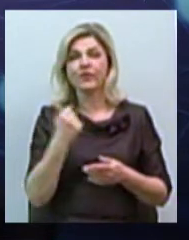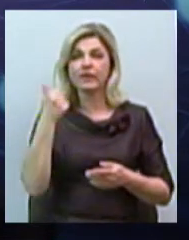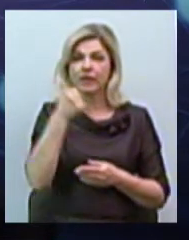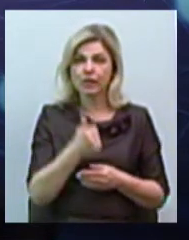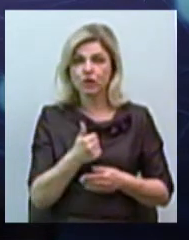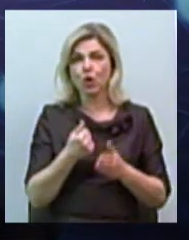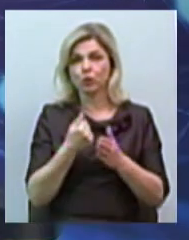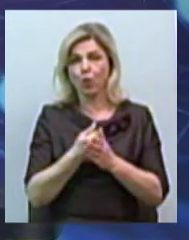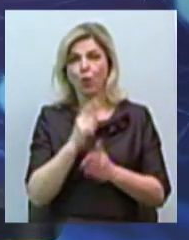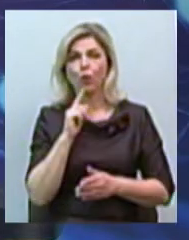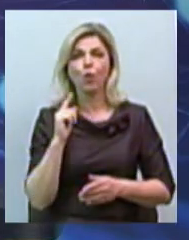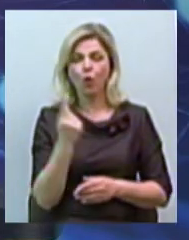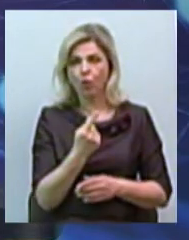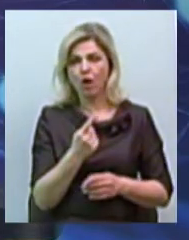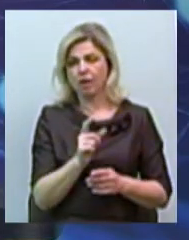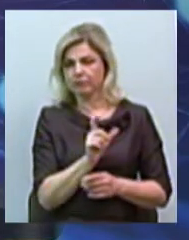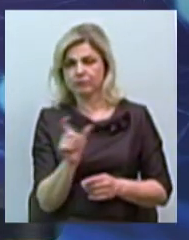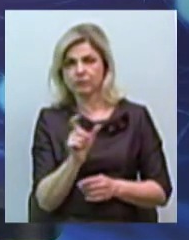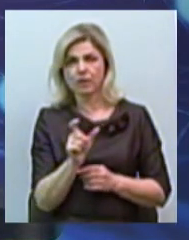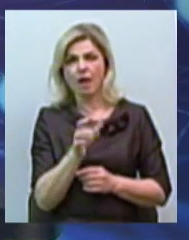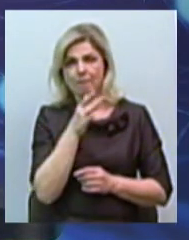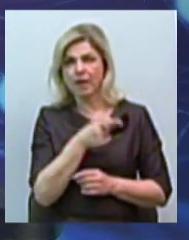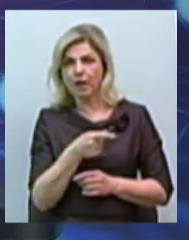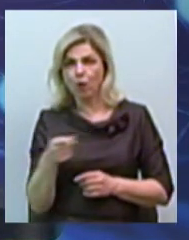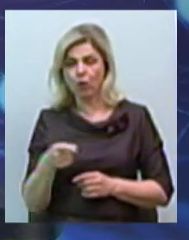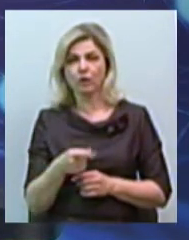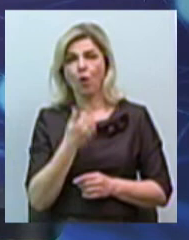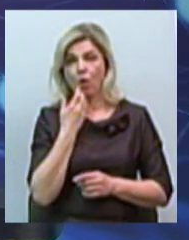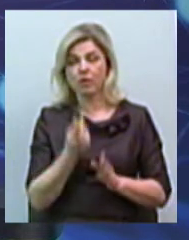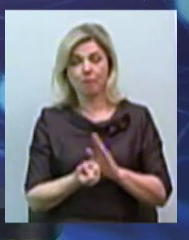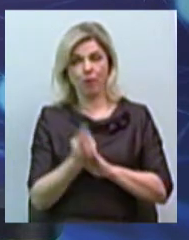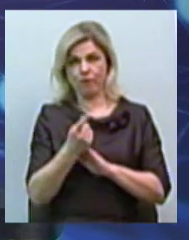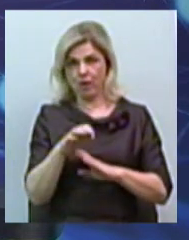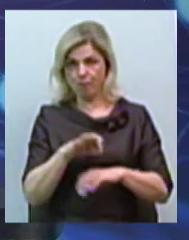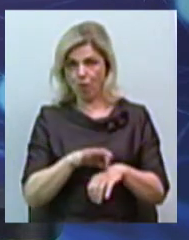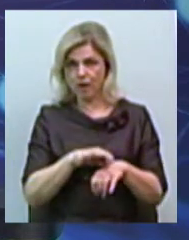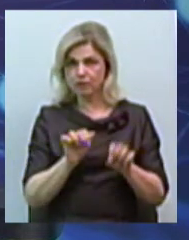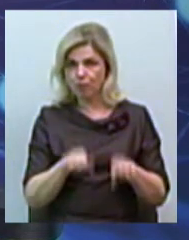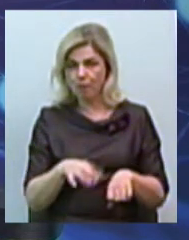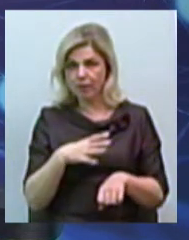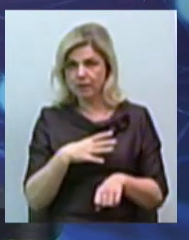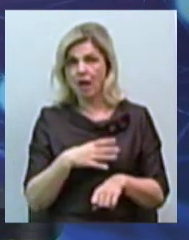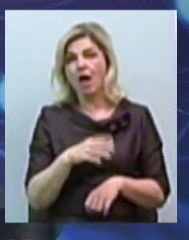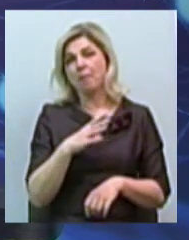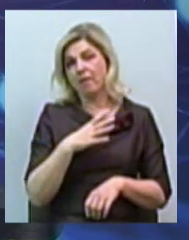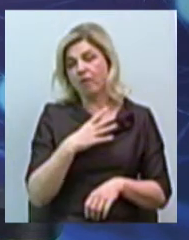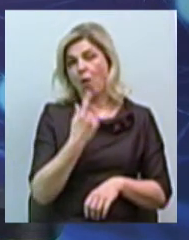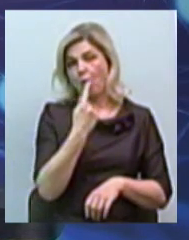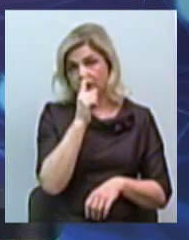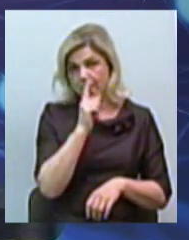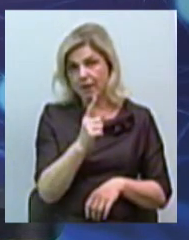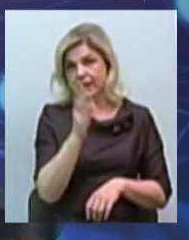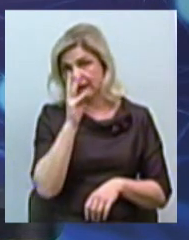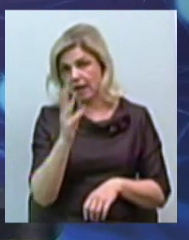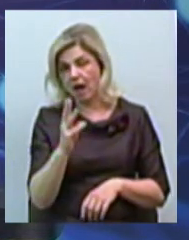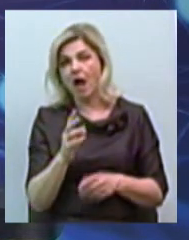одного року. І в середньому він буває від одного місяця до трьох місяців, але в залежності